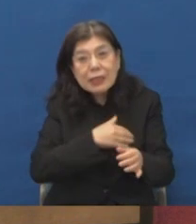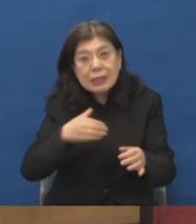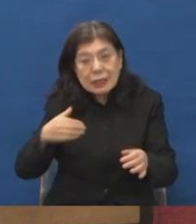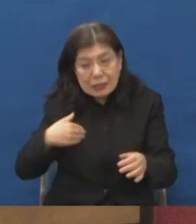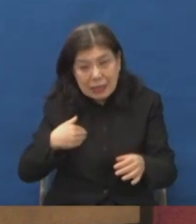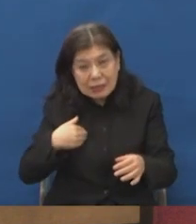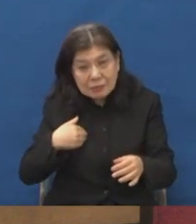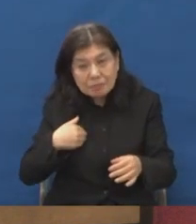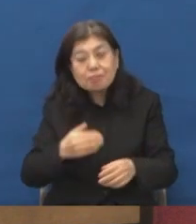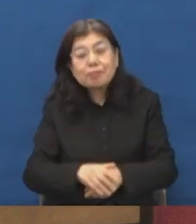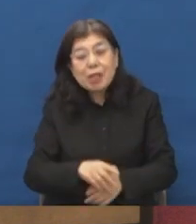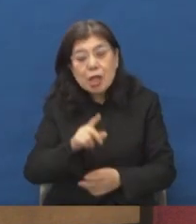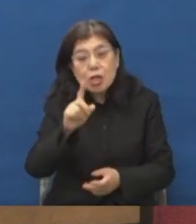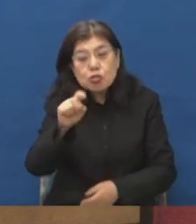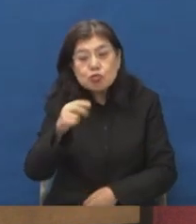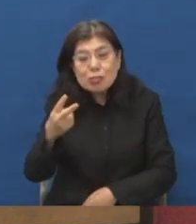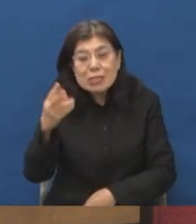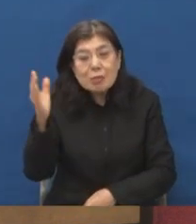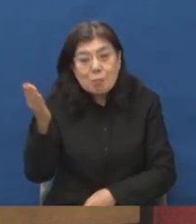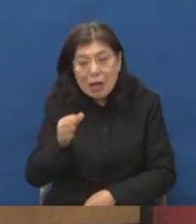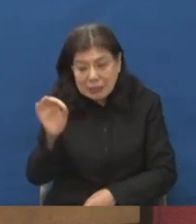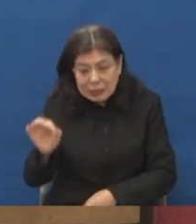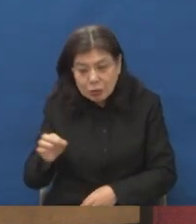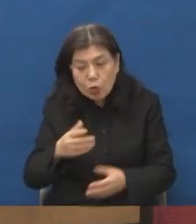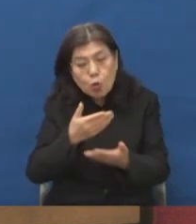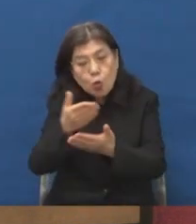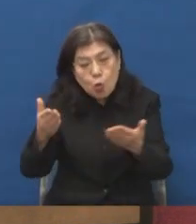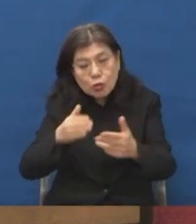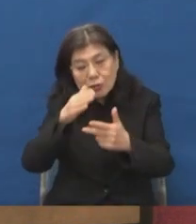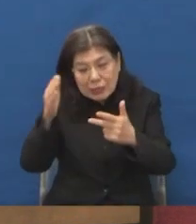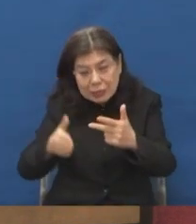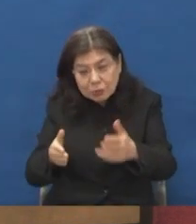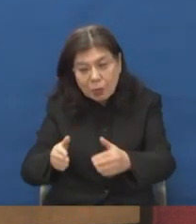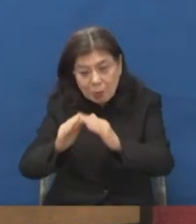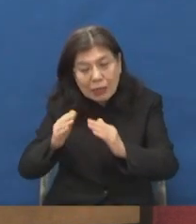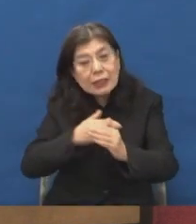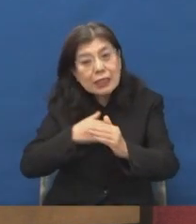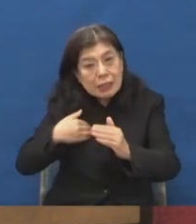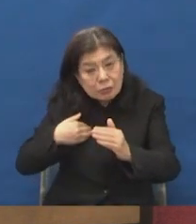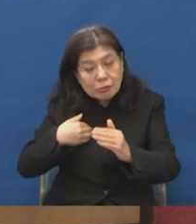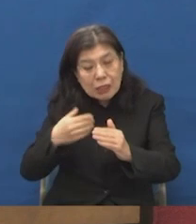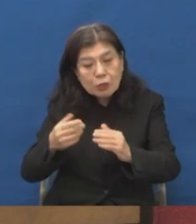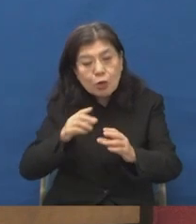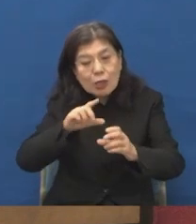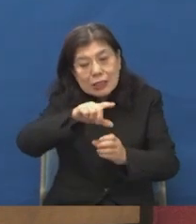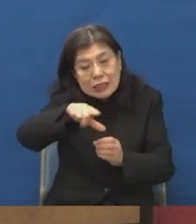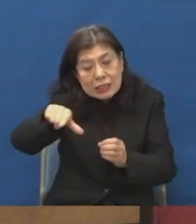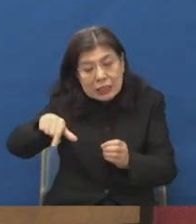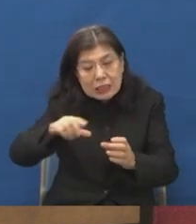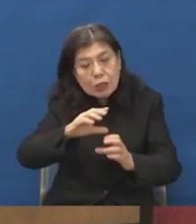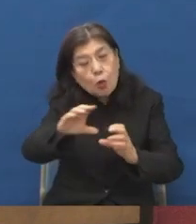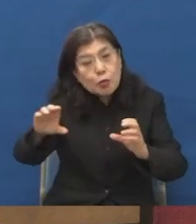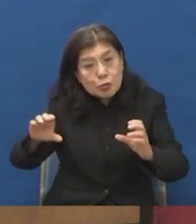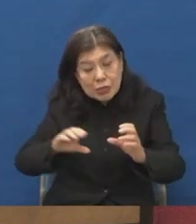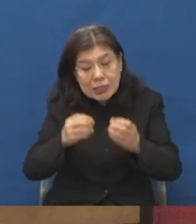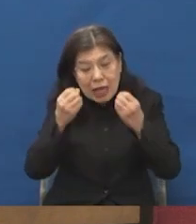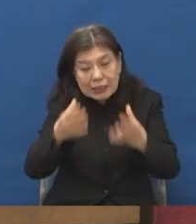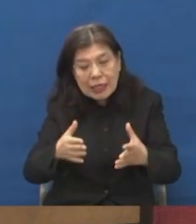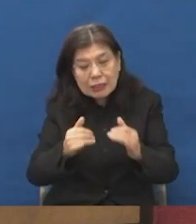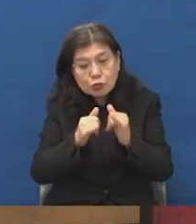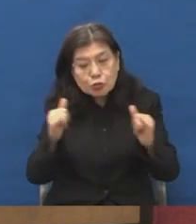上限 12% の新たな交流施設を設置できるなど、地域コミュニティに新しく住民参加ができ